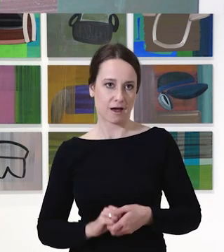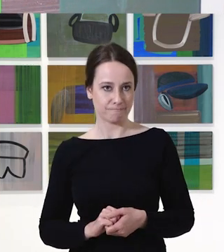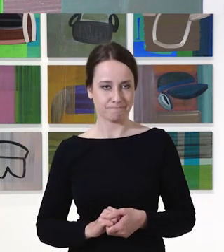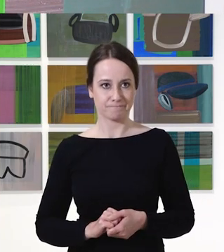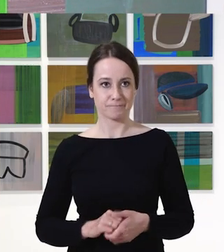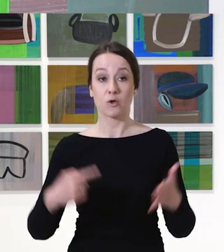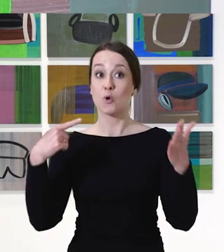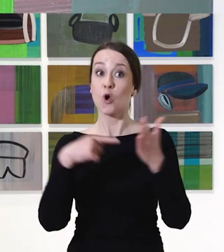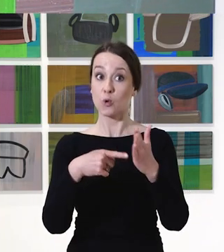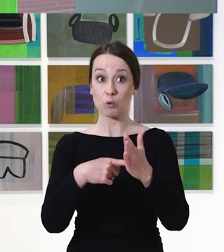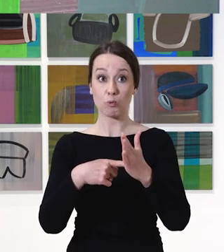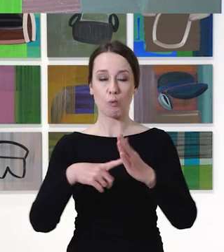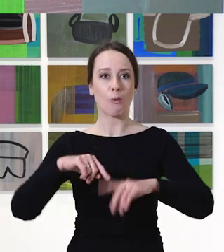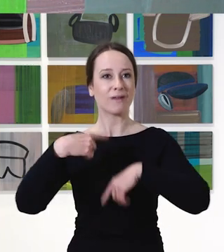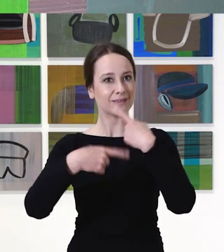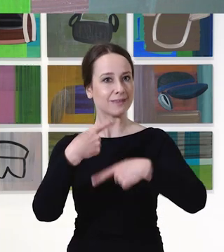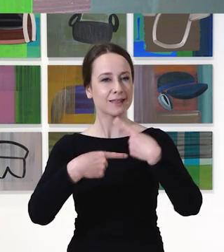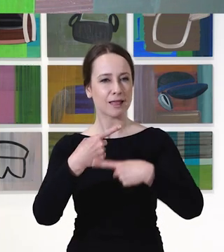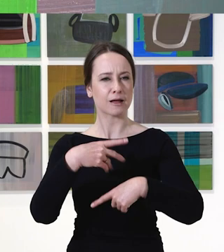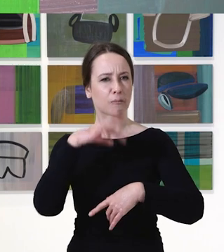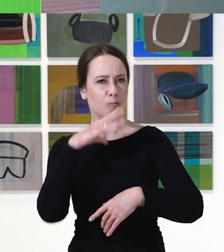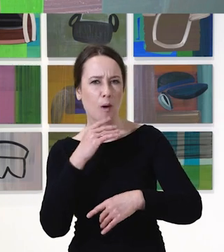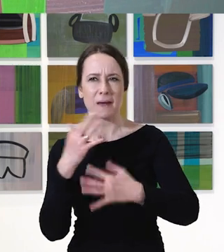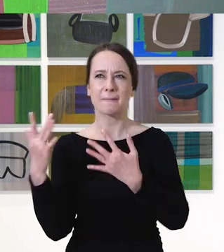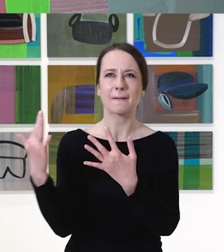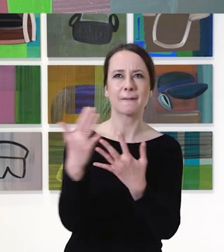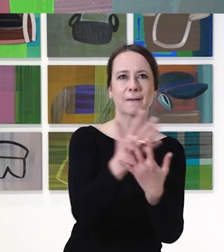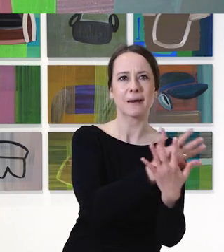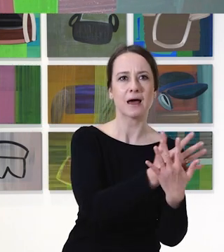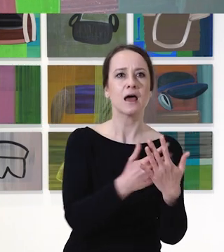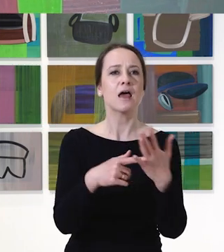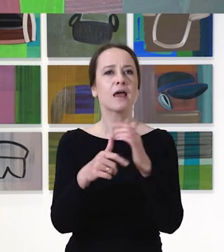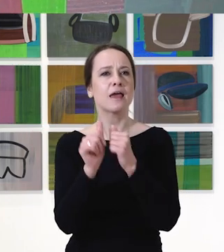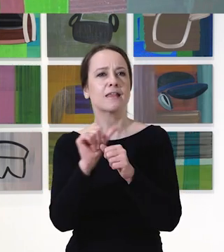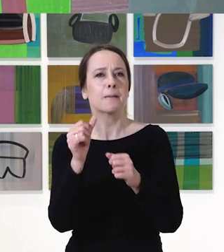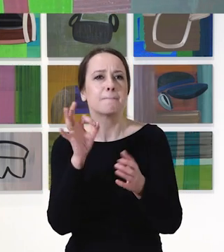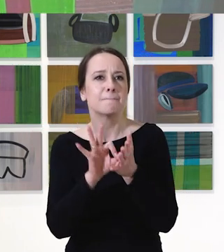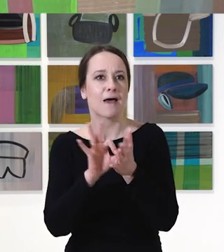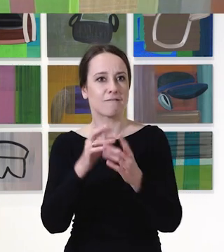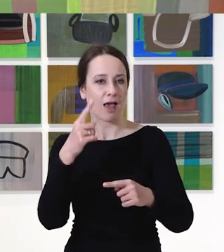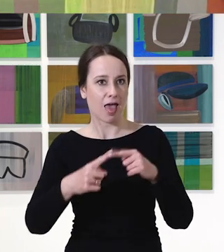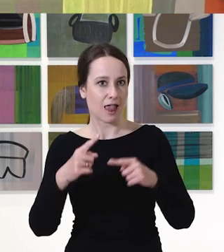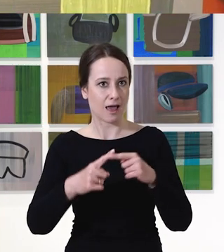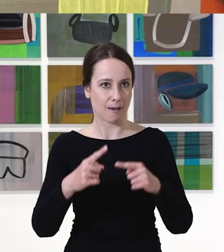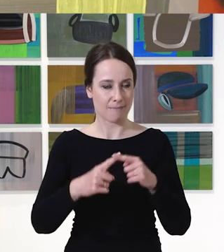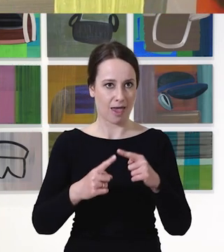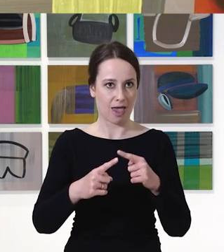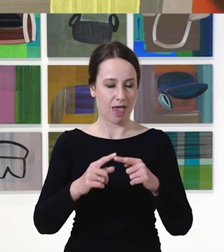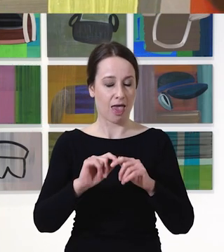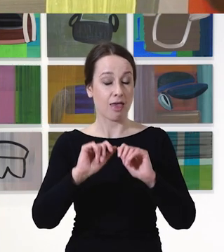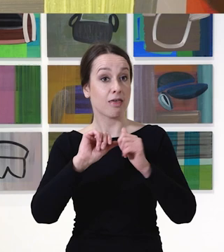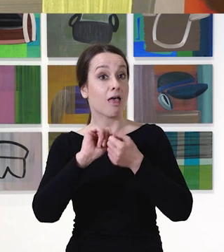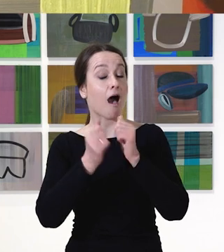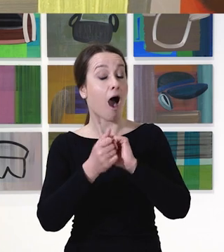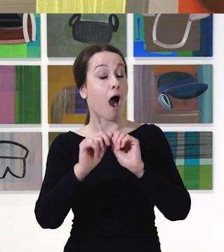cykl w którym też przewija się pewna pewne elementy czy formy